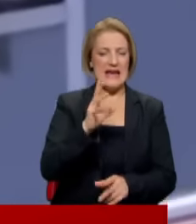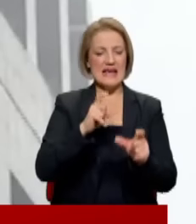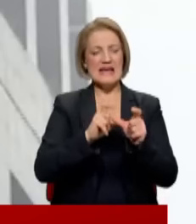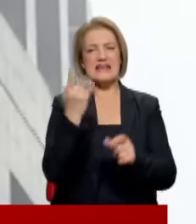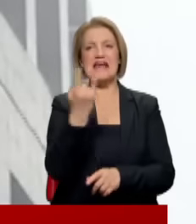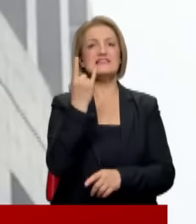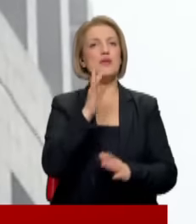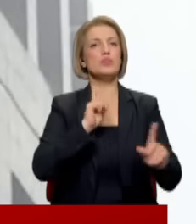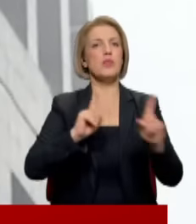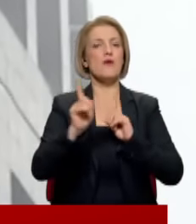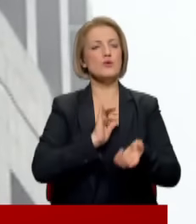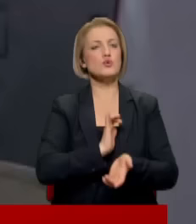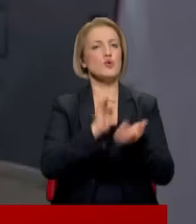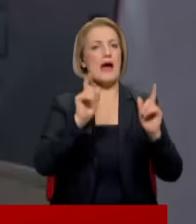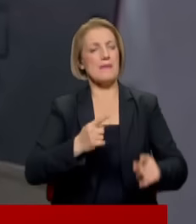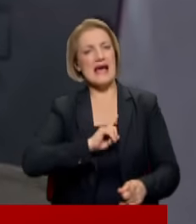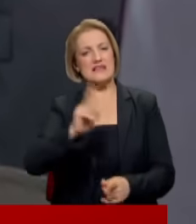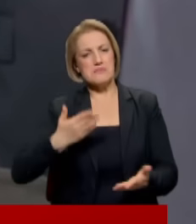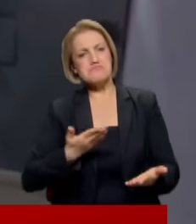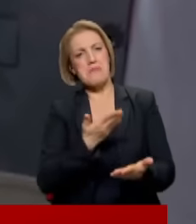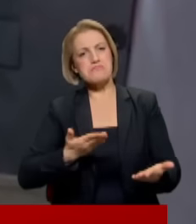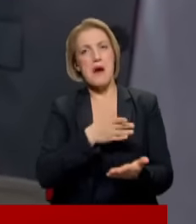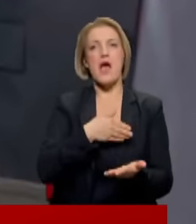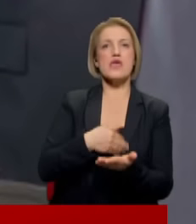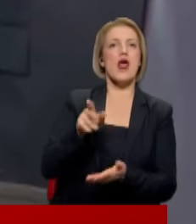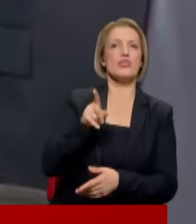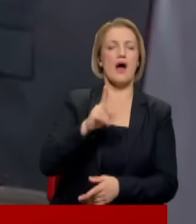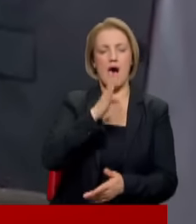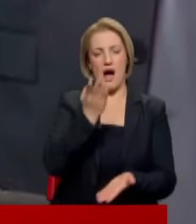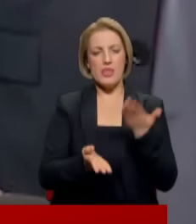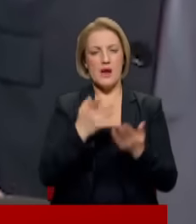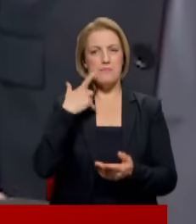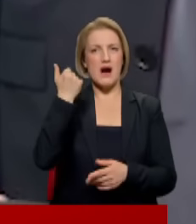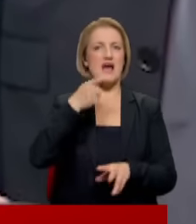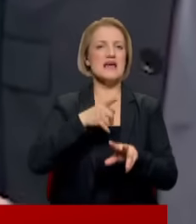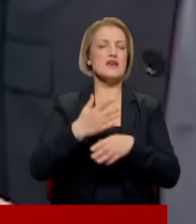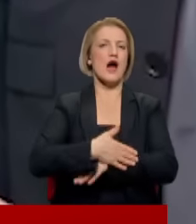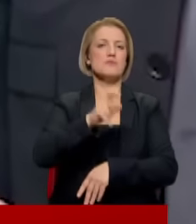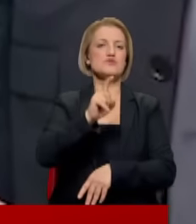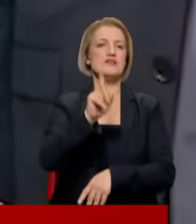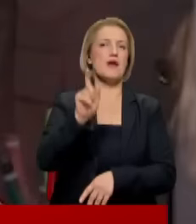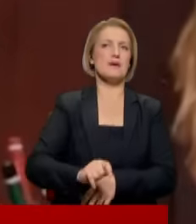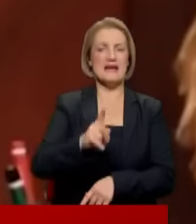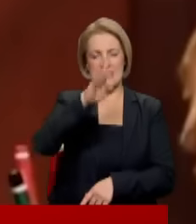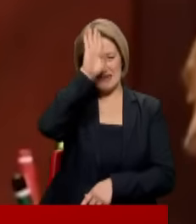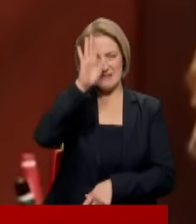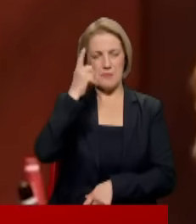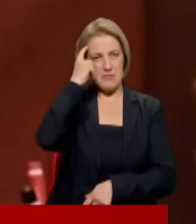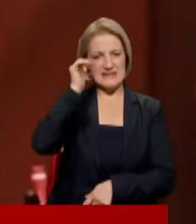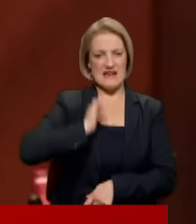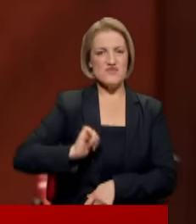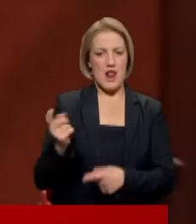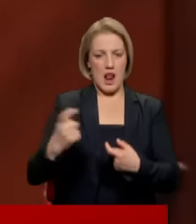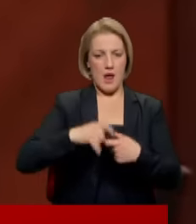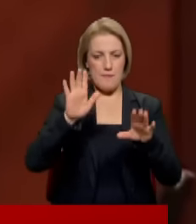davasında tutukluluğa yapılan itirazların reddinde de Adalet Bakan Yardımcısı yapıldı İstanbul Cumhuriyet başsavcılığına atandıktan